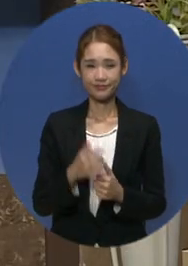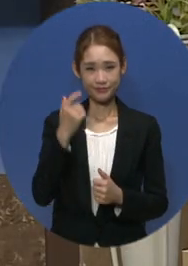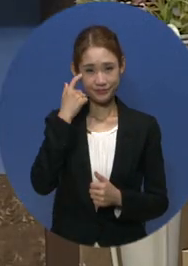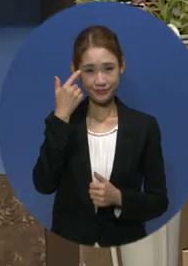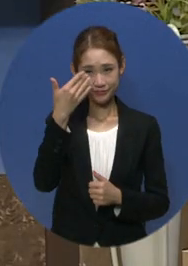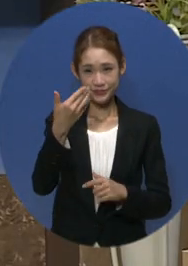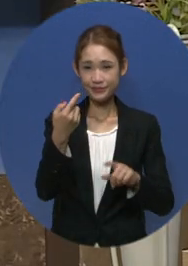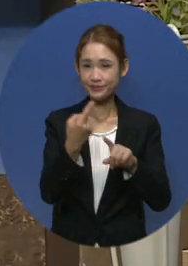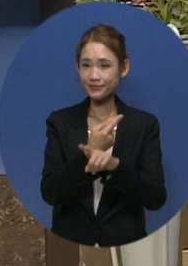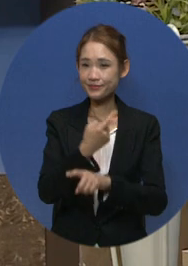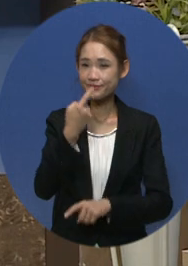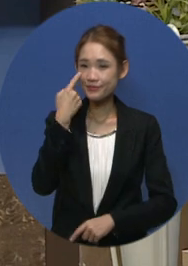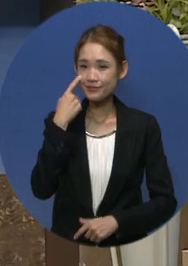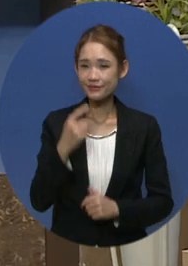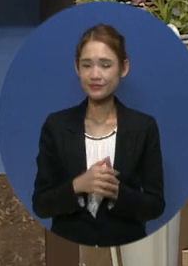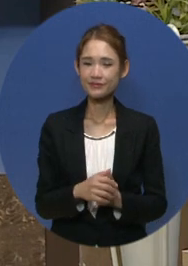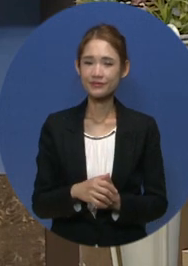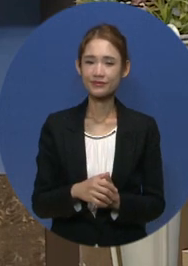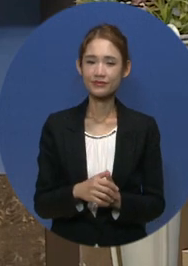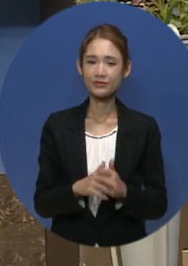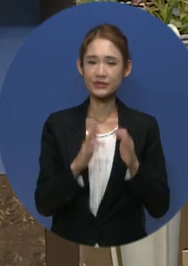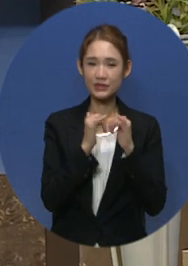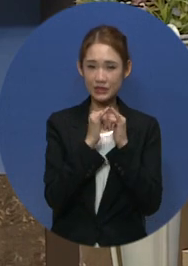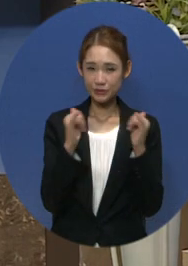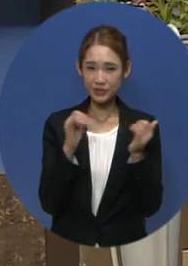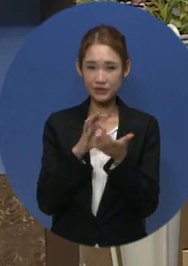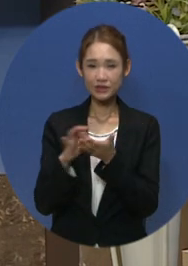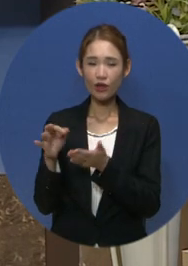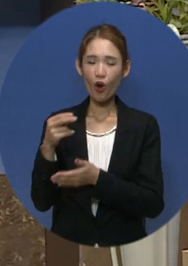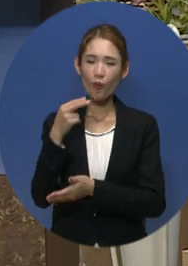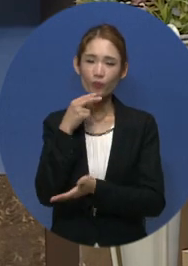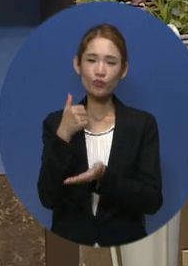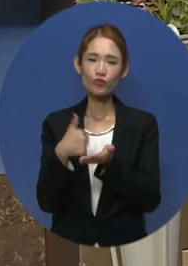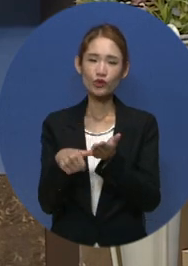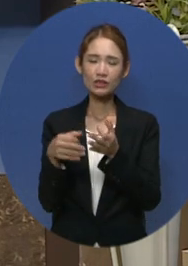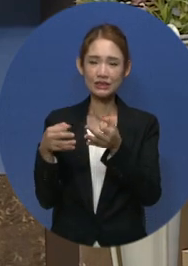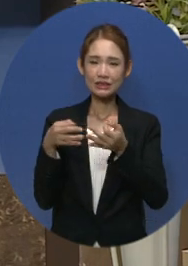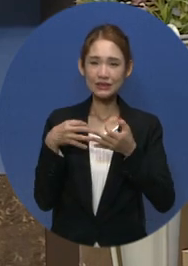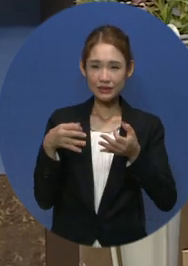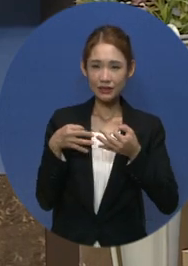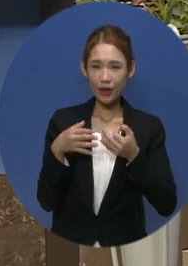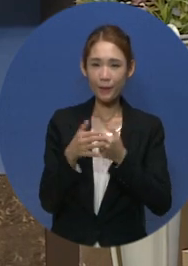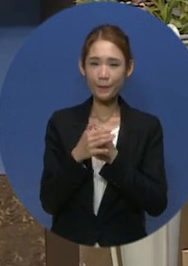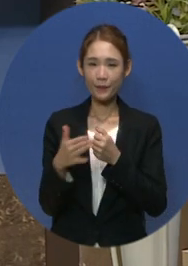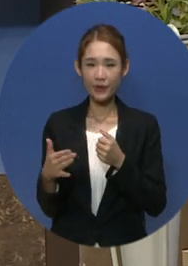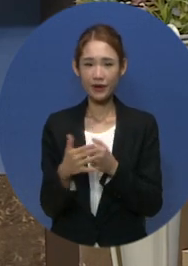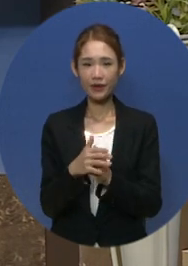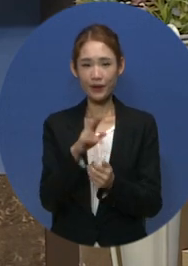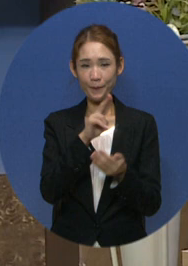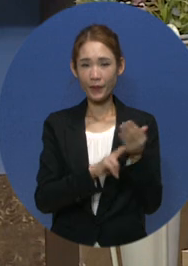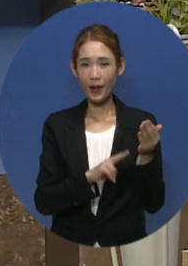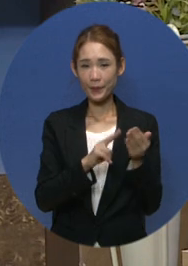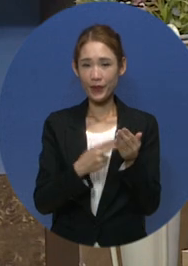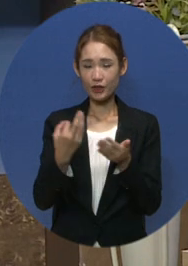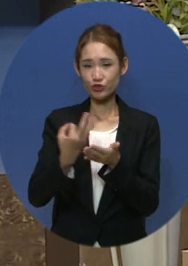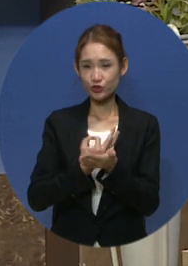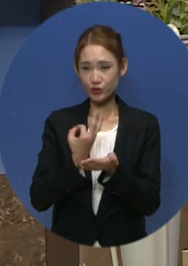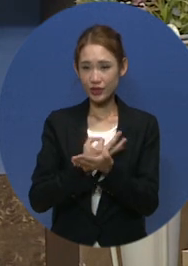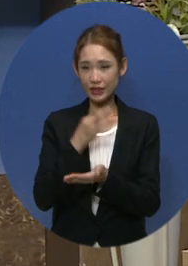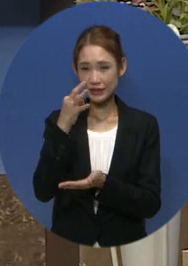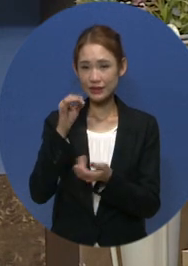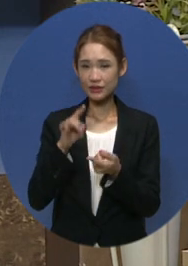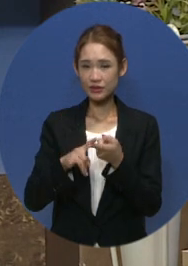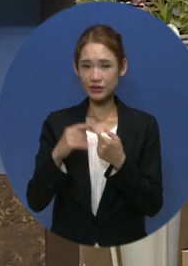질문을 바꿔보도록 네, 하겠습니다. 네, 네. 시민들로부터 쓰지 않는 물건을 기증받아서 네. 그 판매한 수익금으로 중증